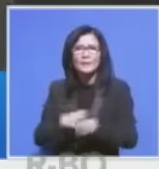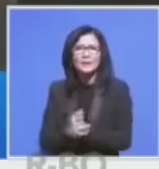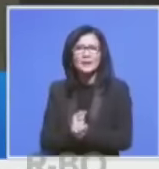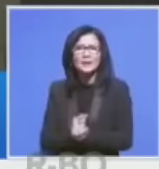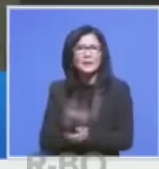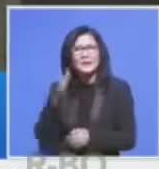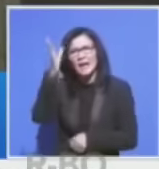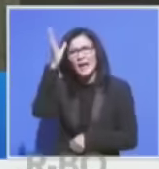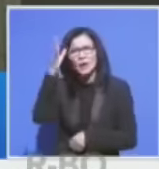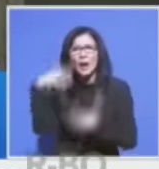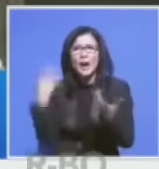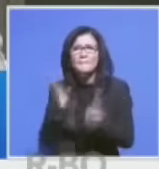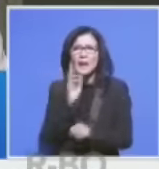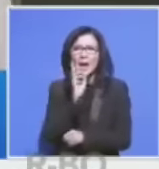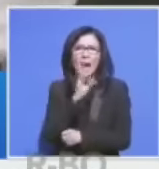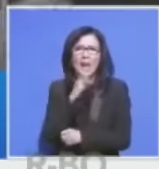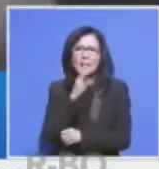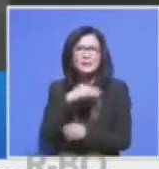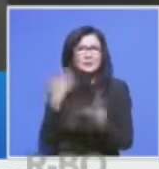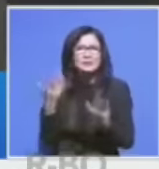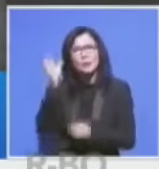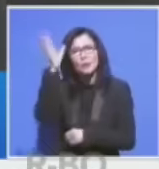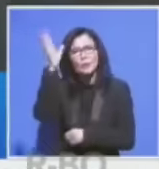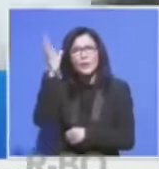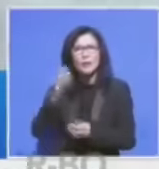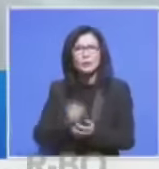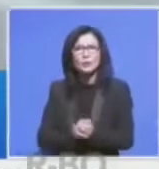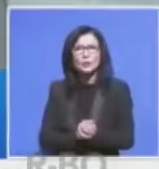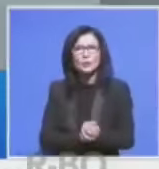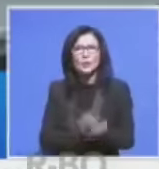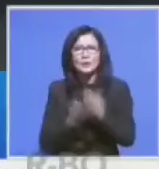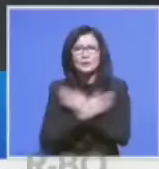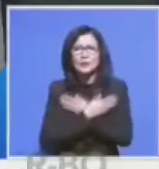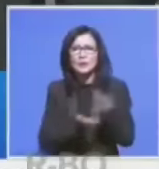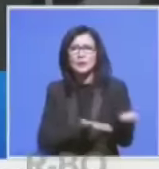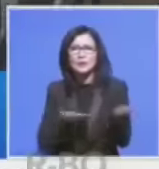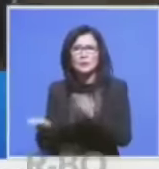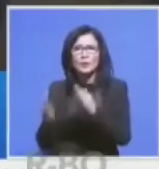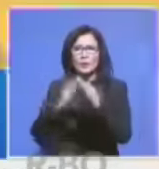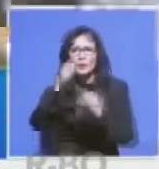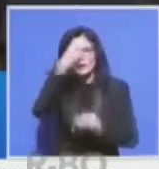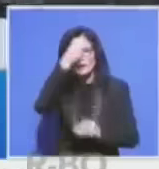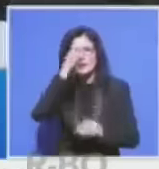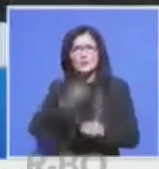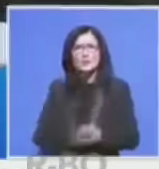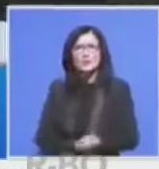korban. Guna kepentingan penyelidikan, jasad dievakuasi ke kamar jenazah untuk diotopsi.